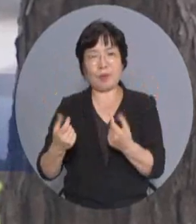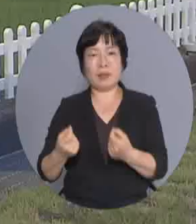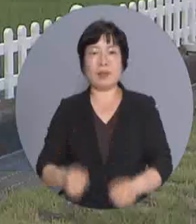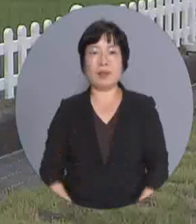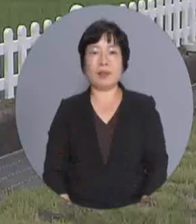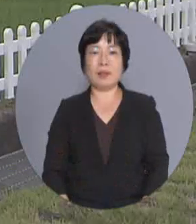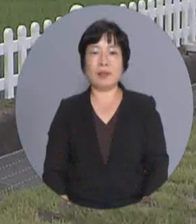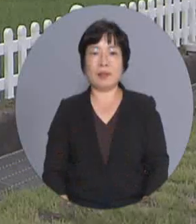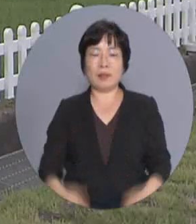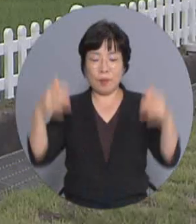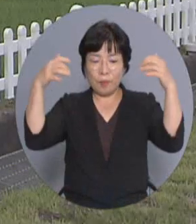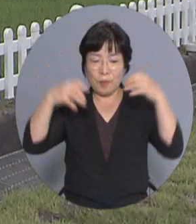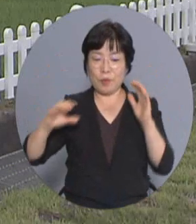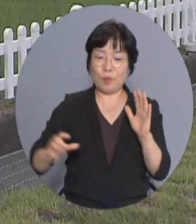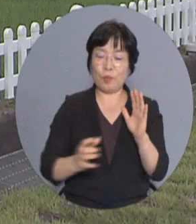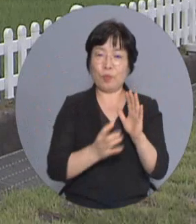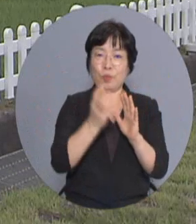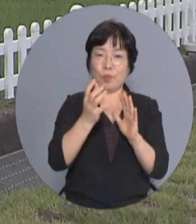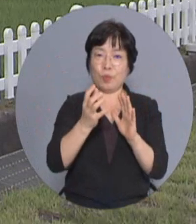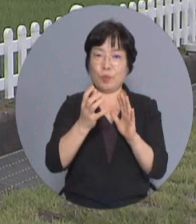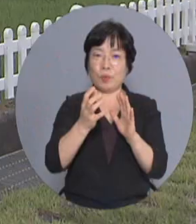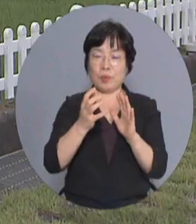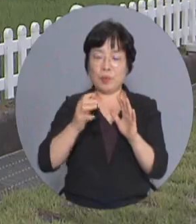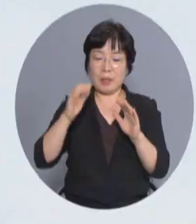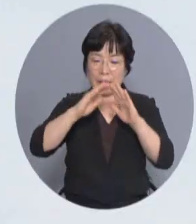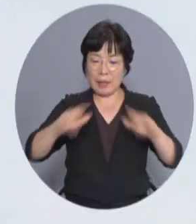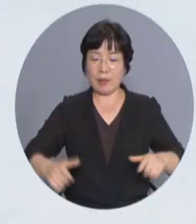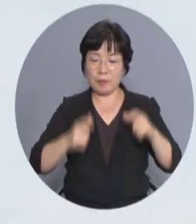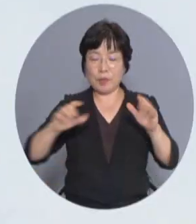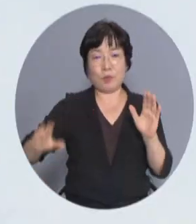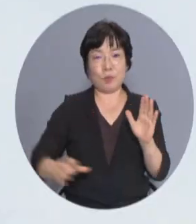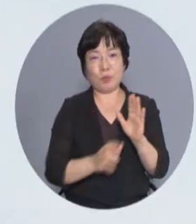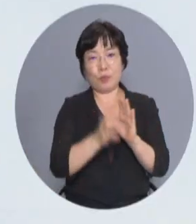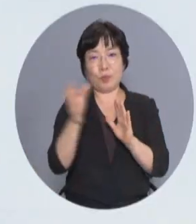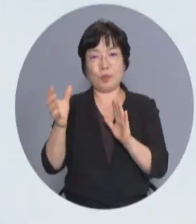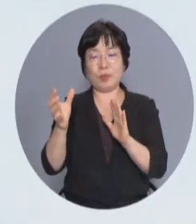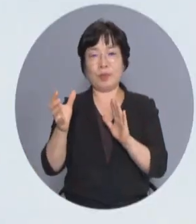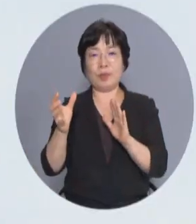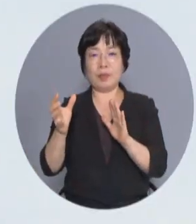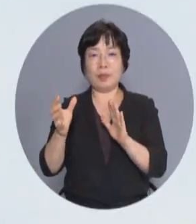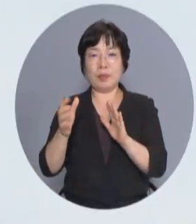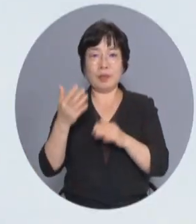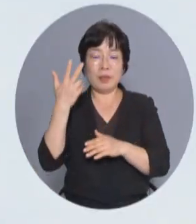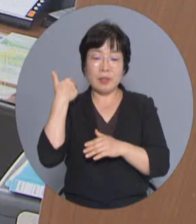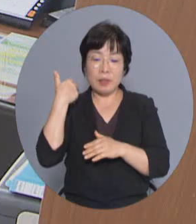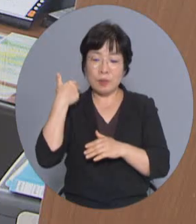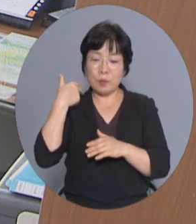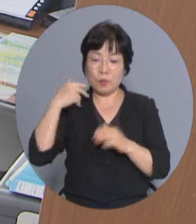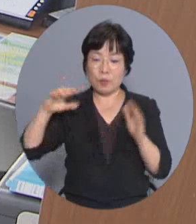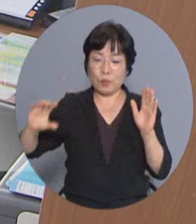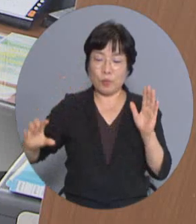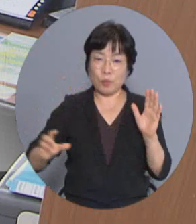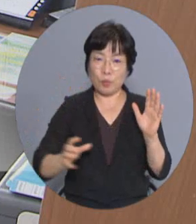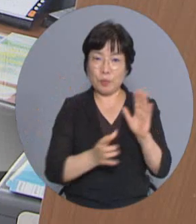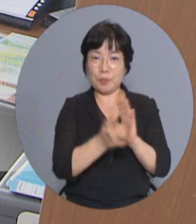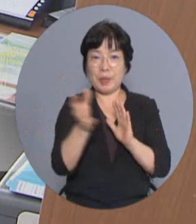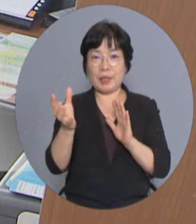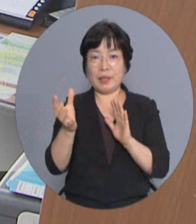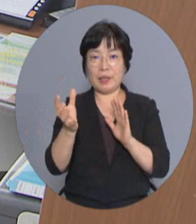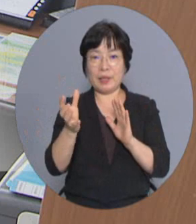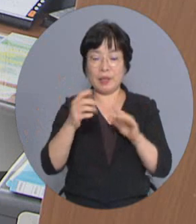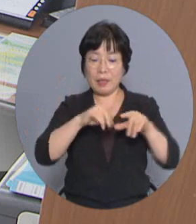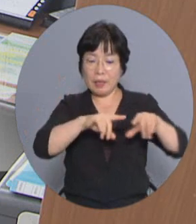못하고. 비를 동반한 태풍 소식은 번번이 남해안을 비켜가고 있습니다. 지난주 서해상을 통과한 태풍 종다리에